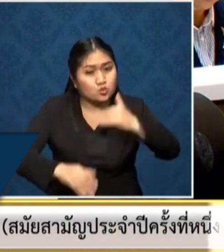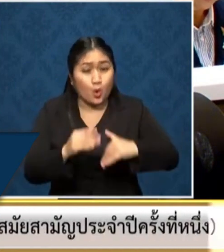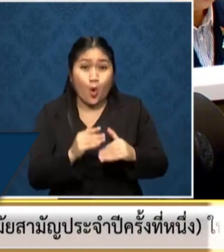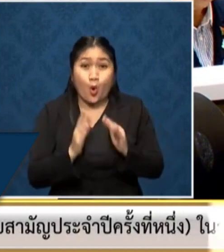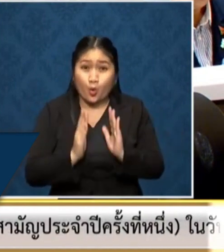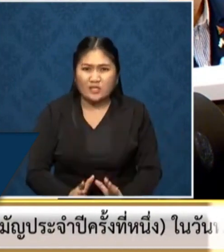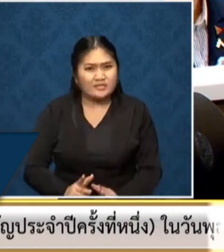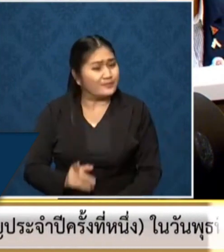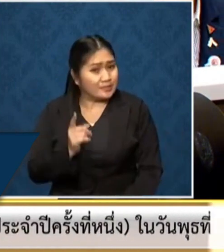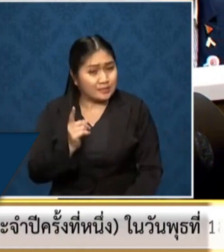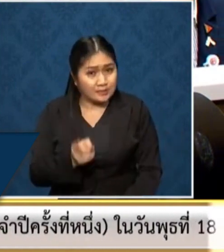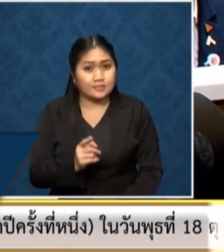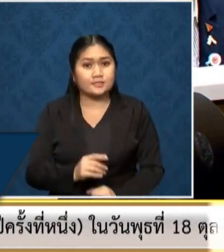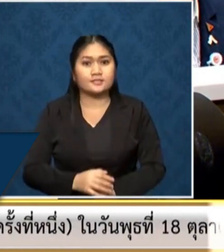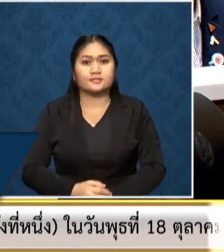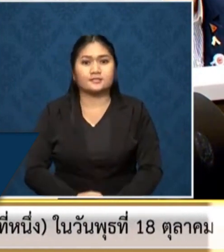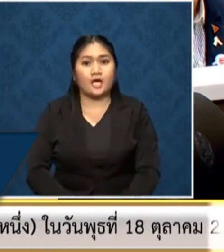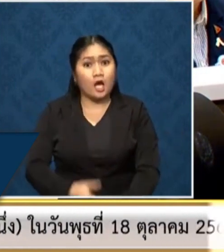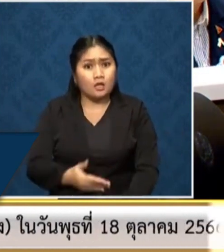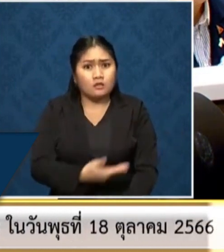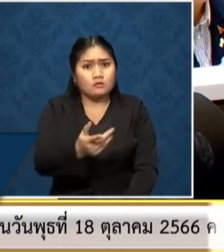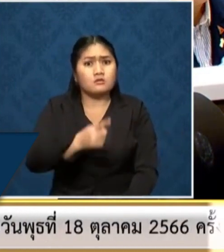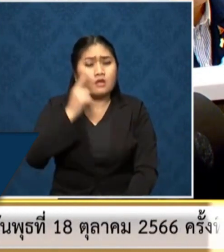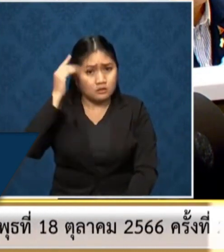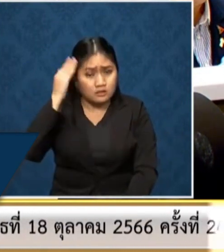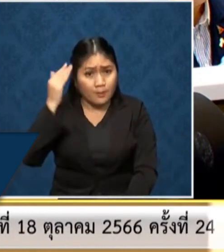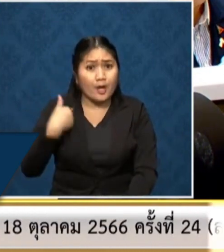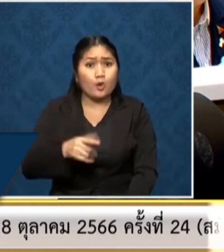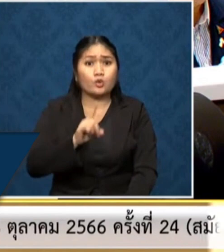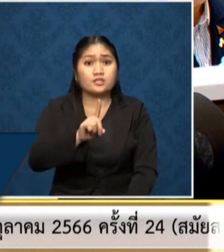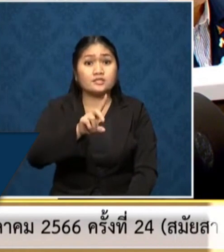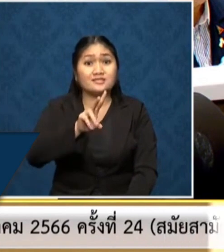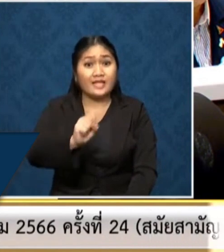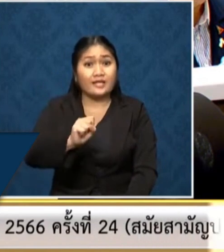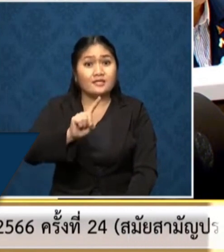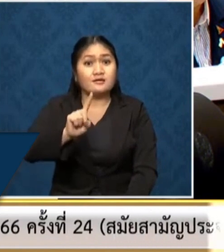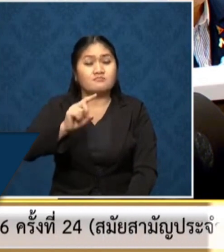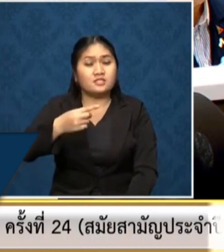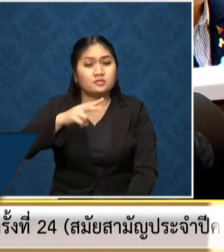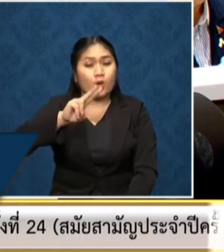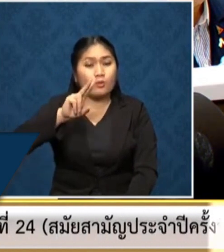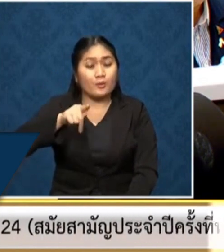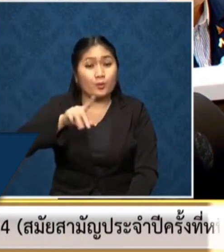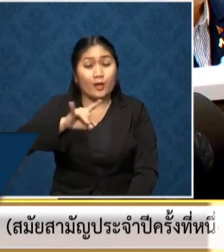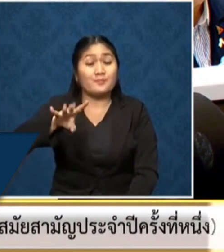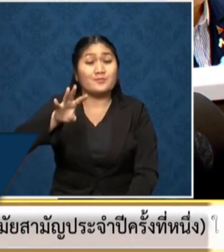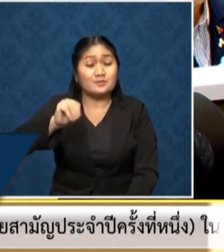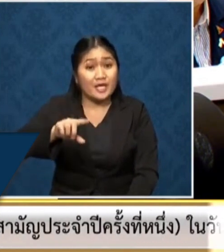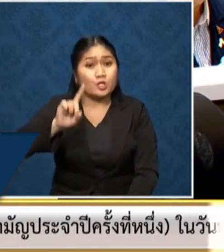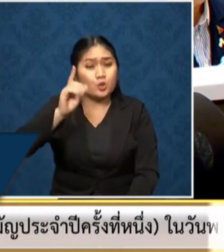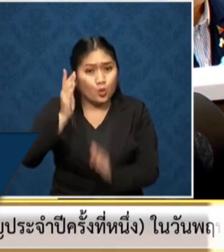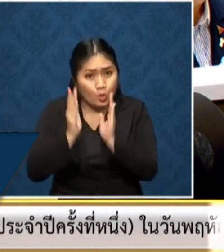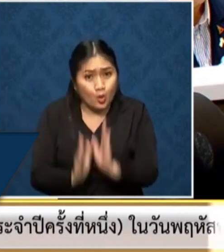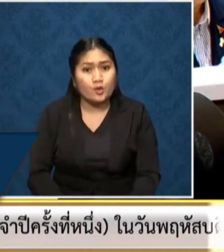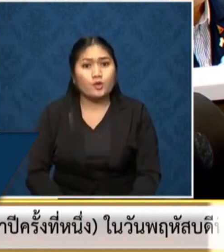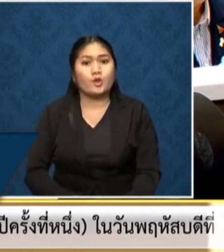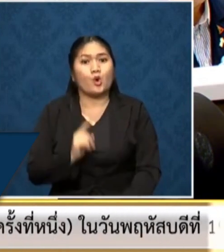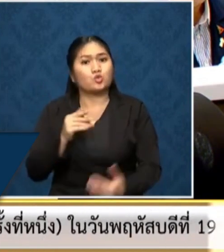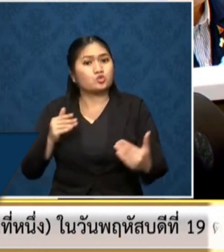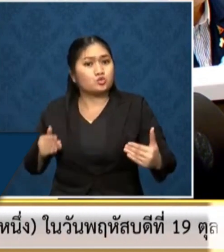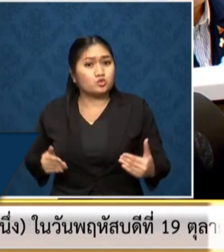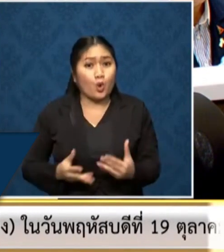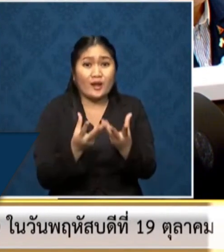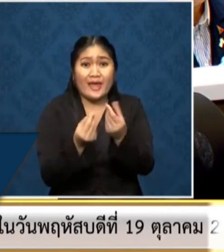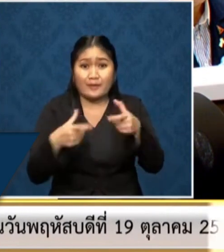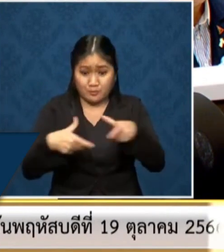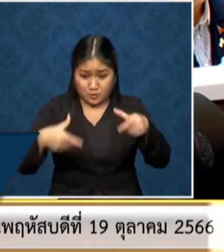ชาติเป็นอย่างยิ่งท่านทราบไครับ112,811คนนำไปสู่การโงดายการเล